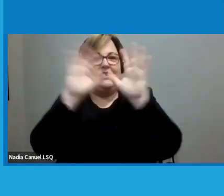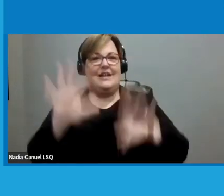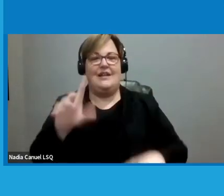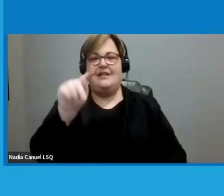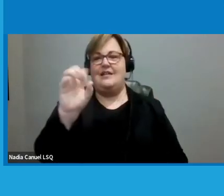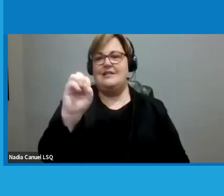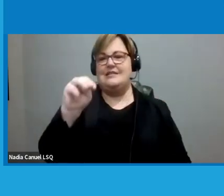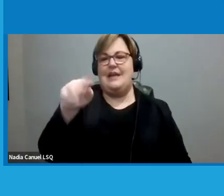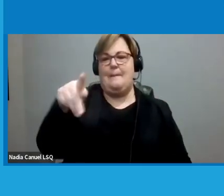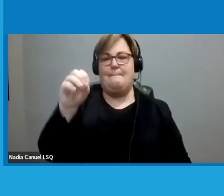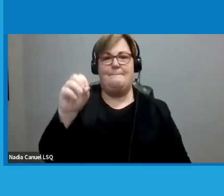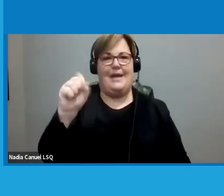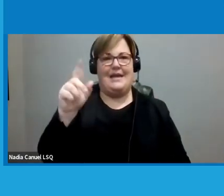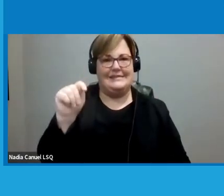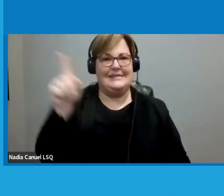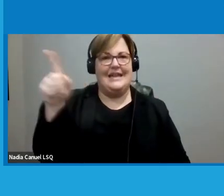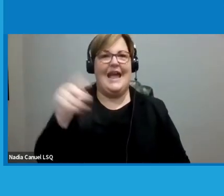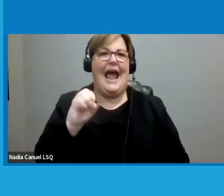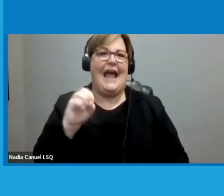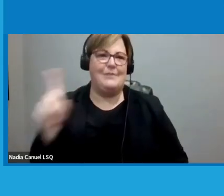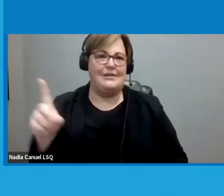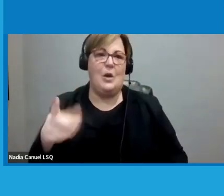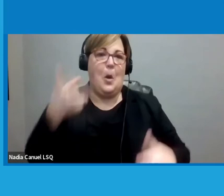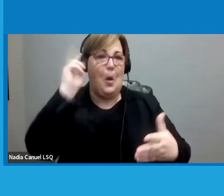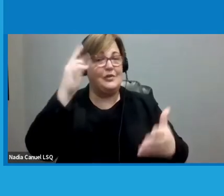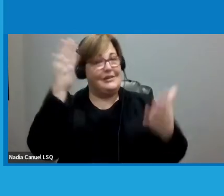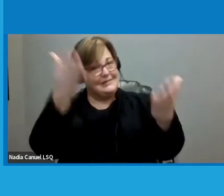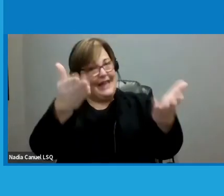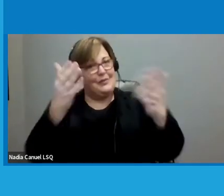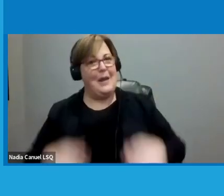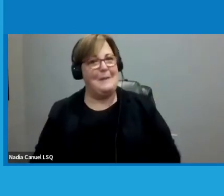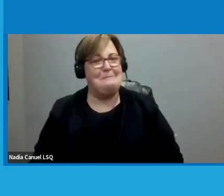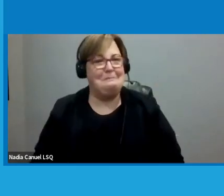à Edmonton dans Citadelle. Odan, c'est à vous.